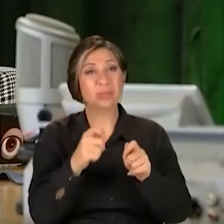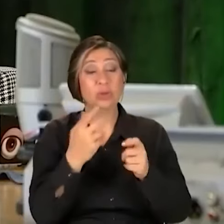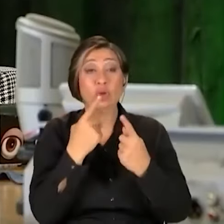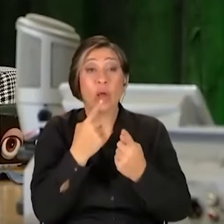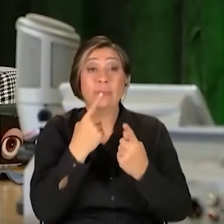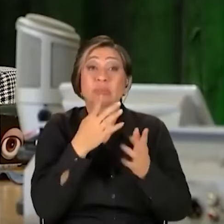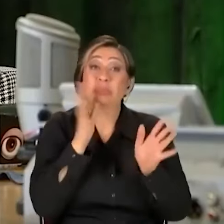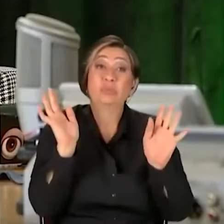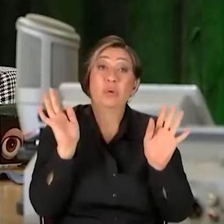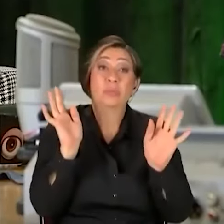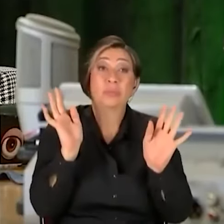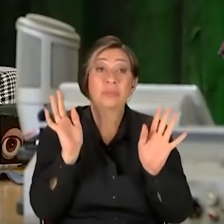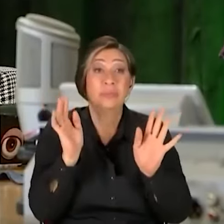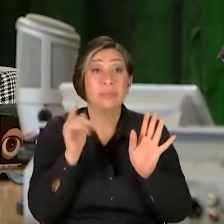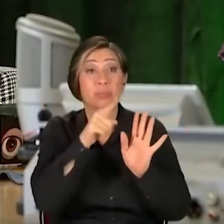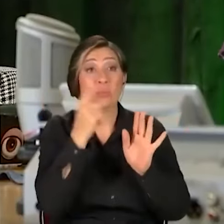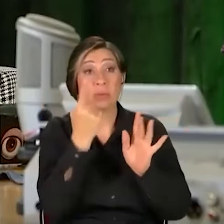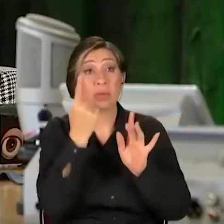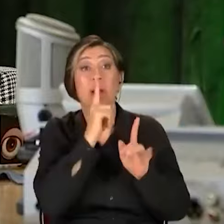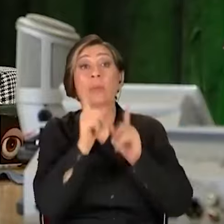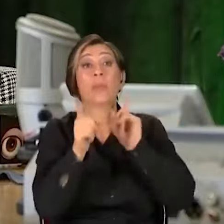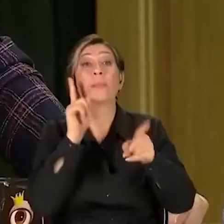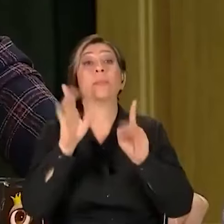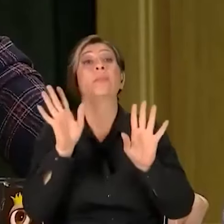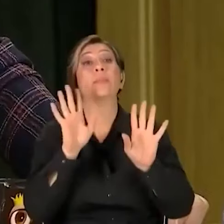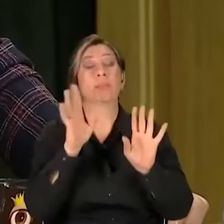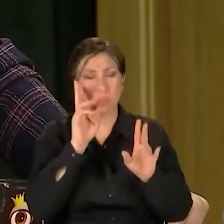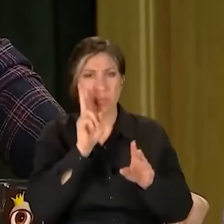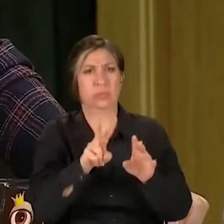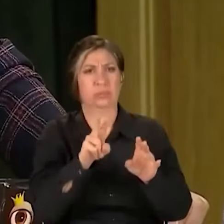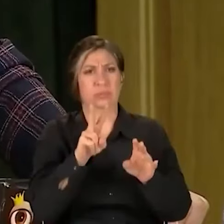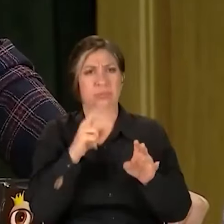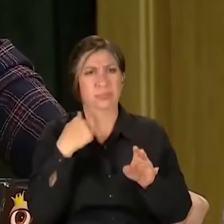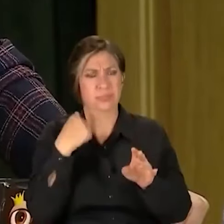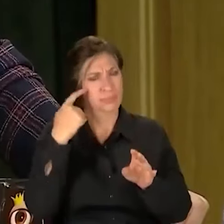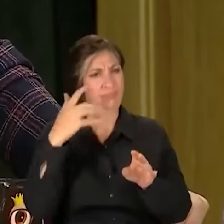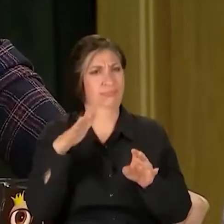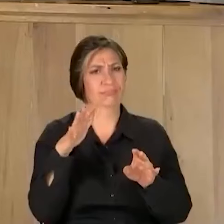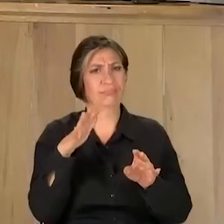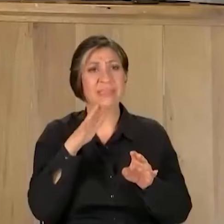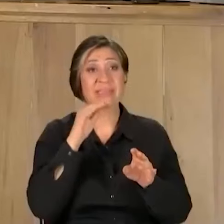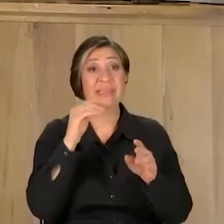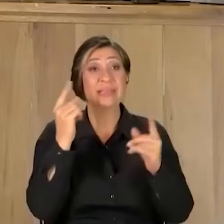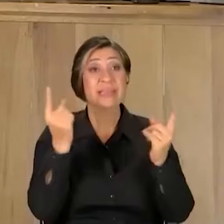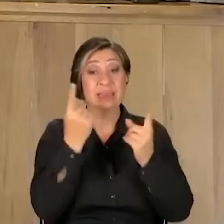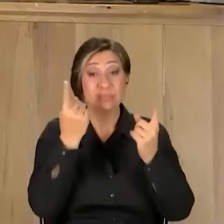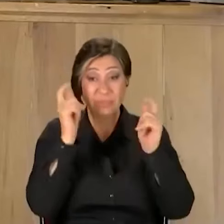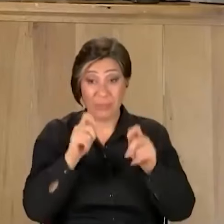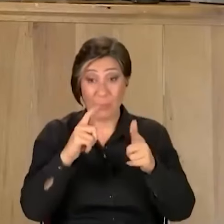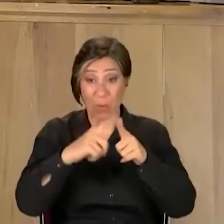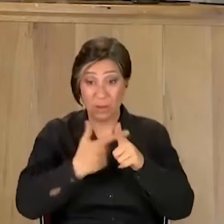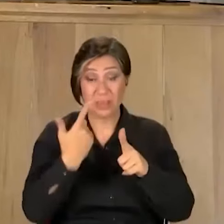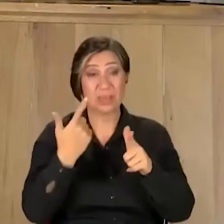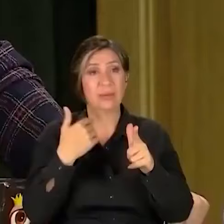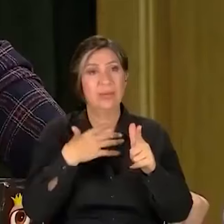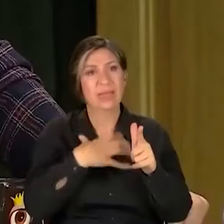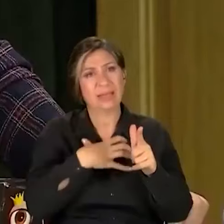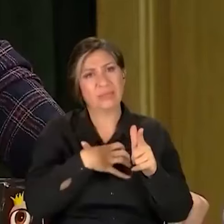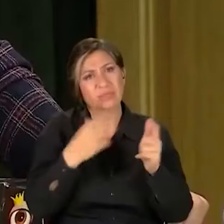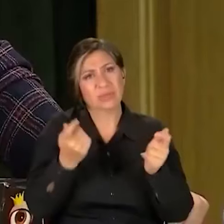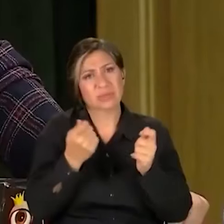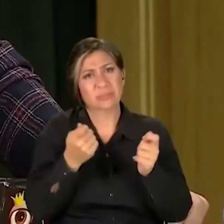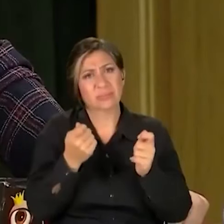Niye bilmiyorum ya, onu da bilmiyorum. Ama sen böyle bir şey yaptırmıyorsun ya, bununla karşılaşıyorsun. Yok, ben şu ana kadar hiçbir yaptığım projede, ben hep independent